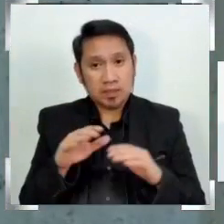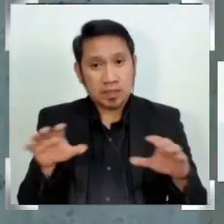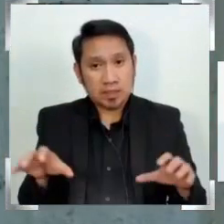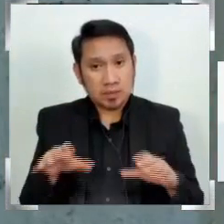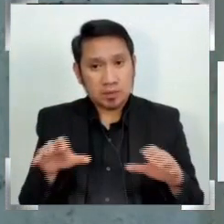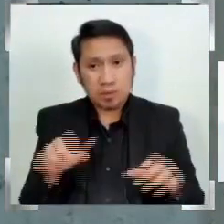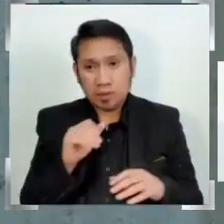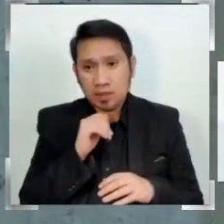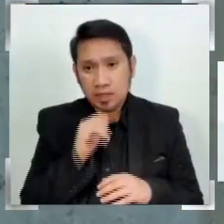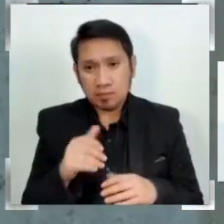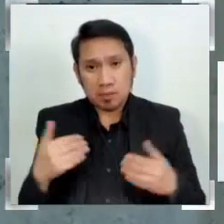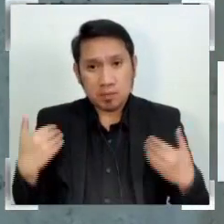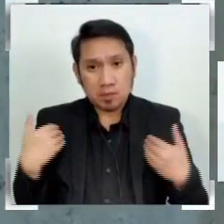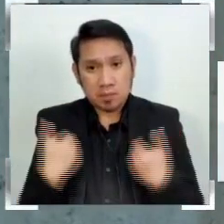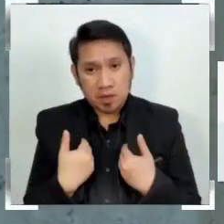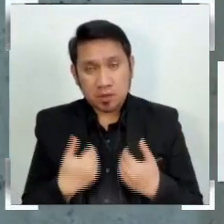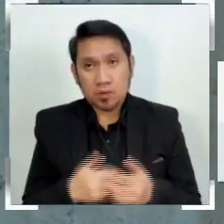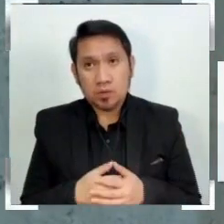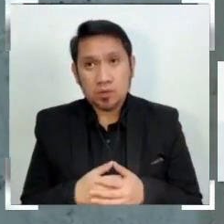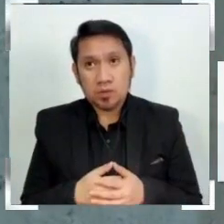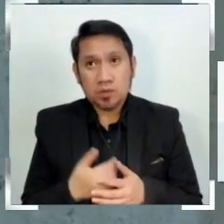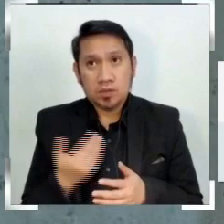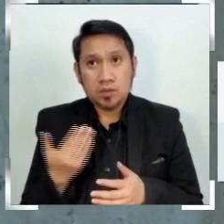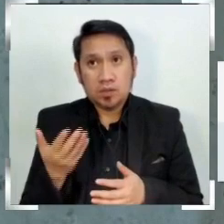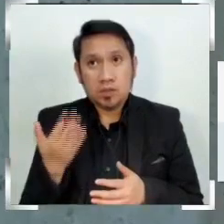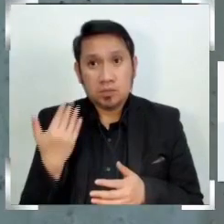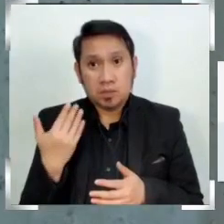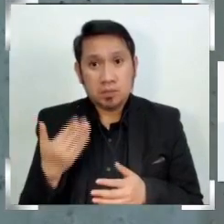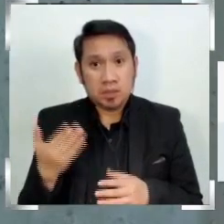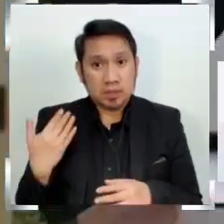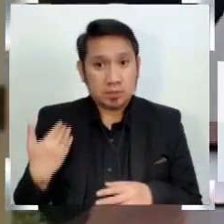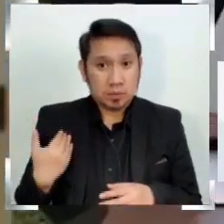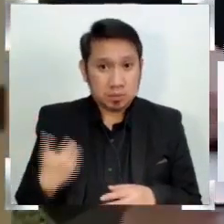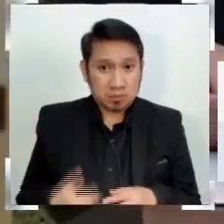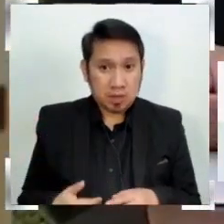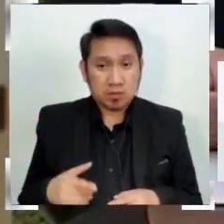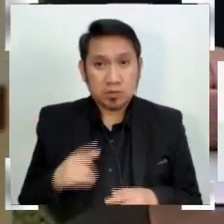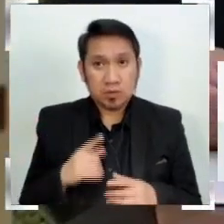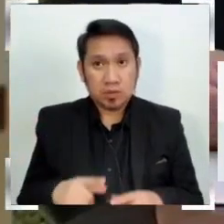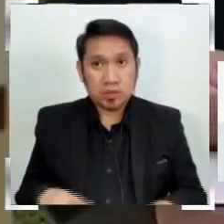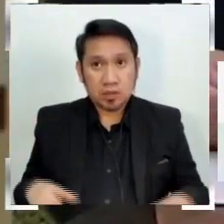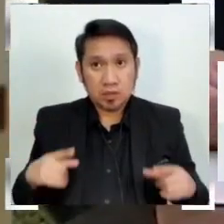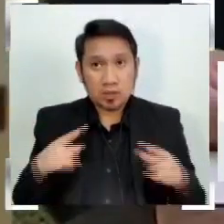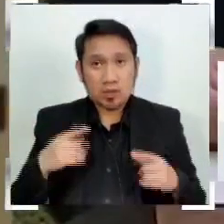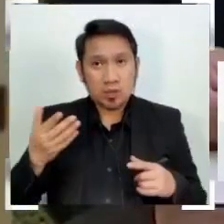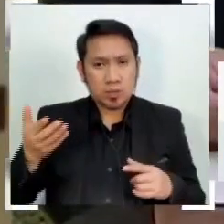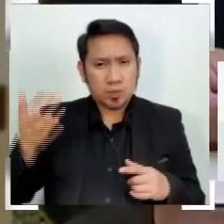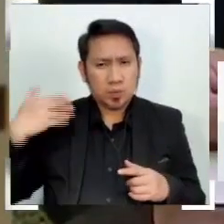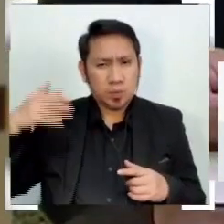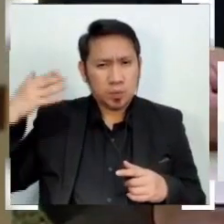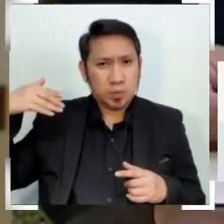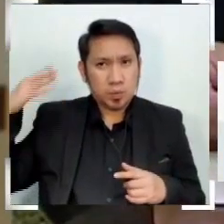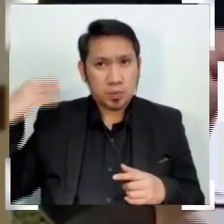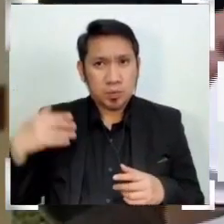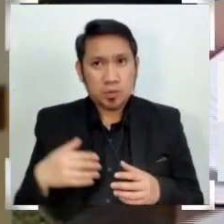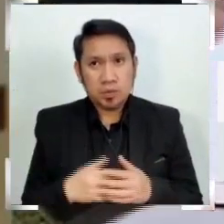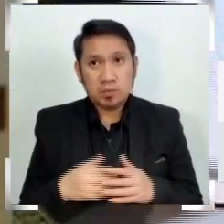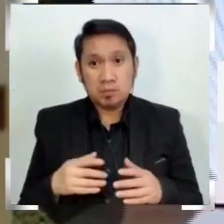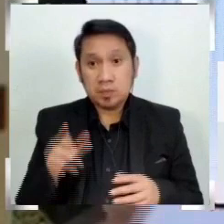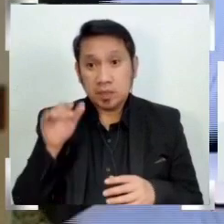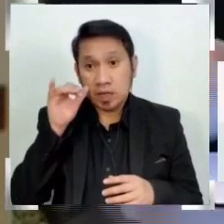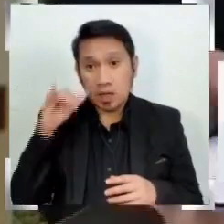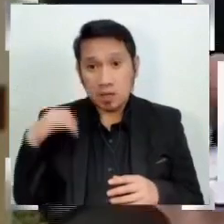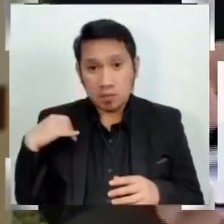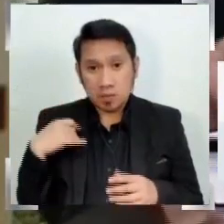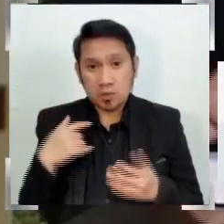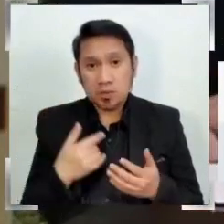mapagod. Dati nang tinanggal ang bahagi ng baga ni Pope Francis, ilang dekada na ang nakakaraan. Kahapon, isang pari ang nagbasa